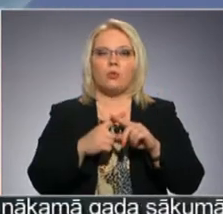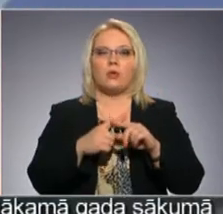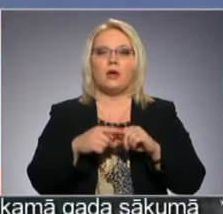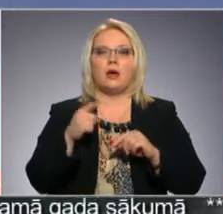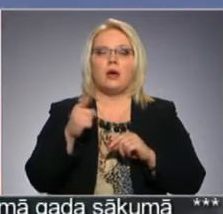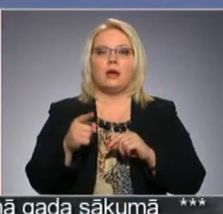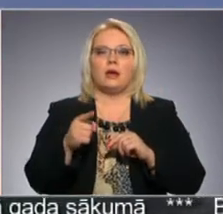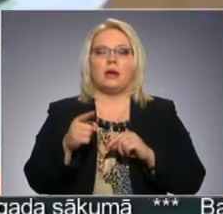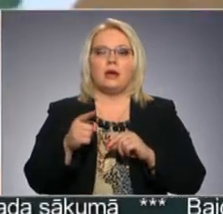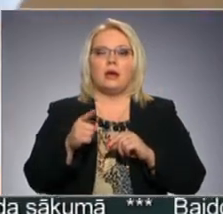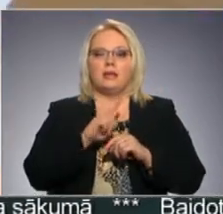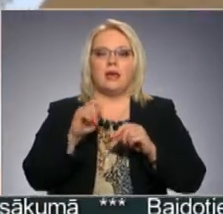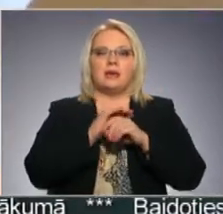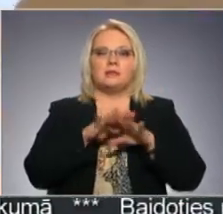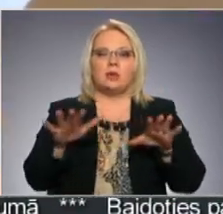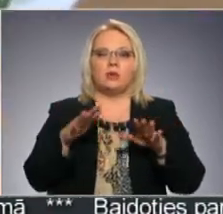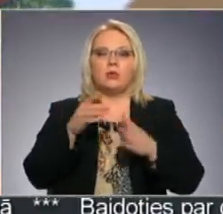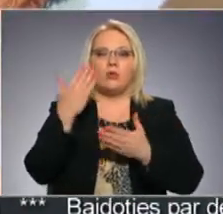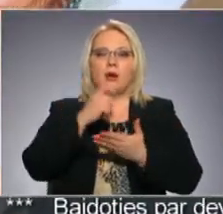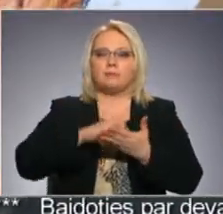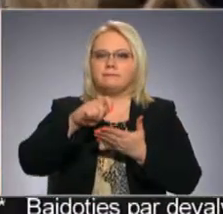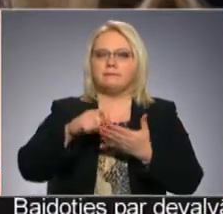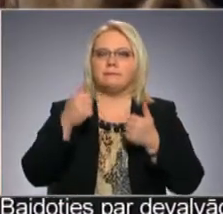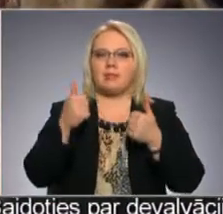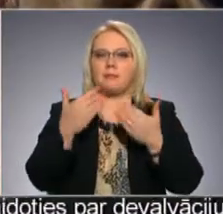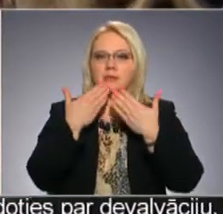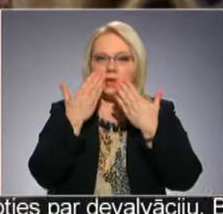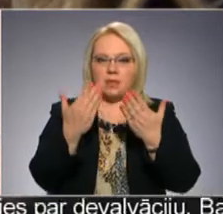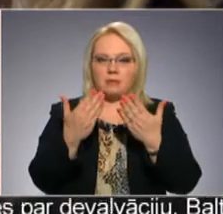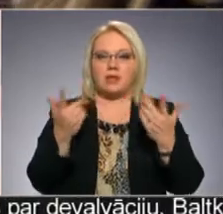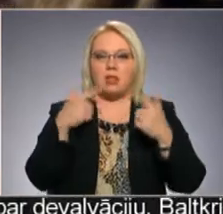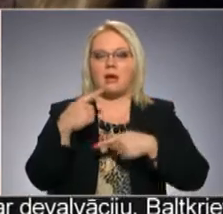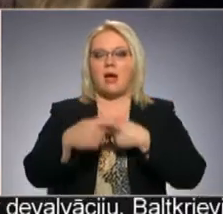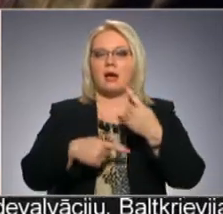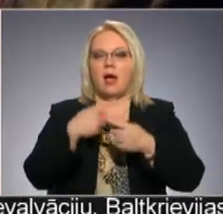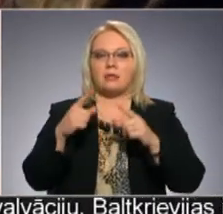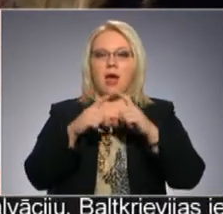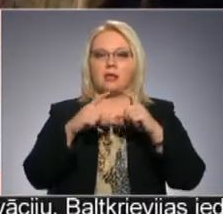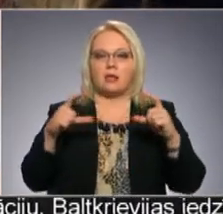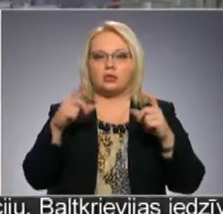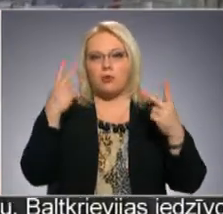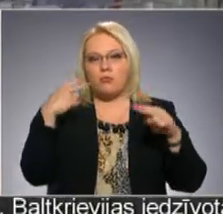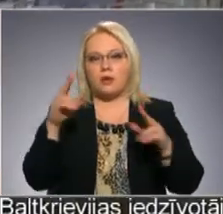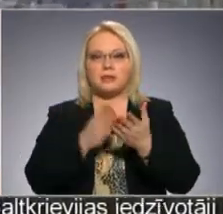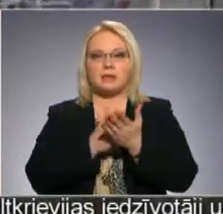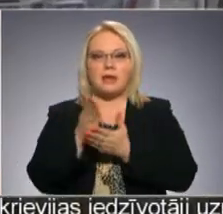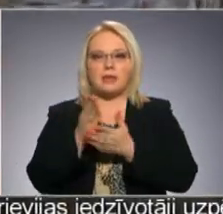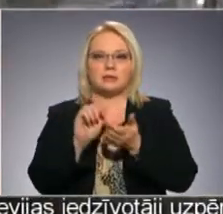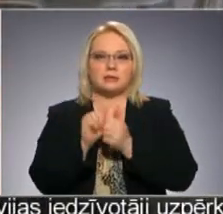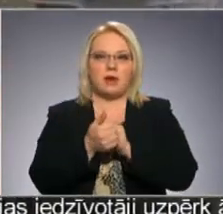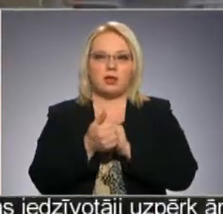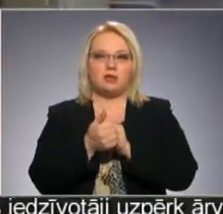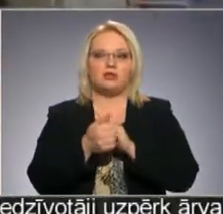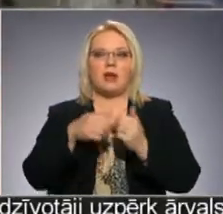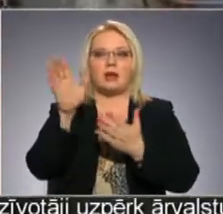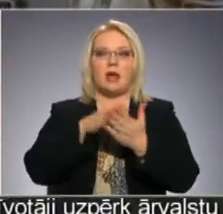ir košas, tinte neizplūdusi un rokraksts skaidri salasāms. Laika gaitā atklātnīšu modes tendences ir mainījušās.